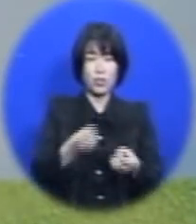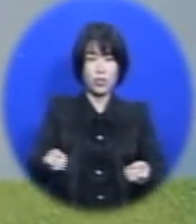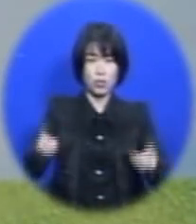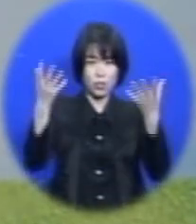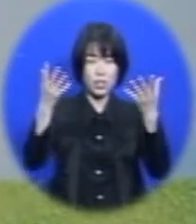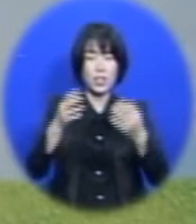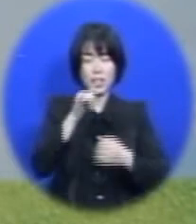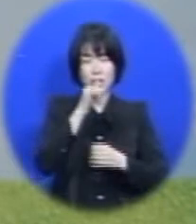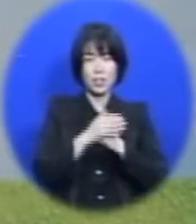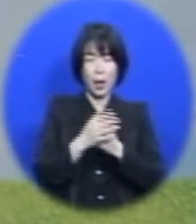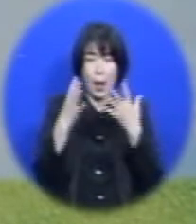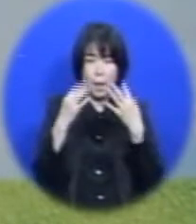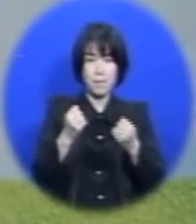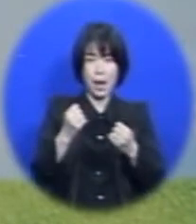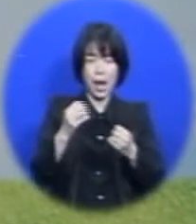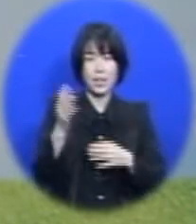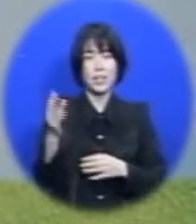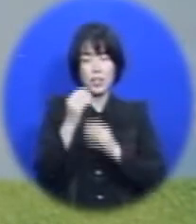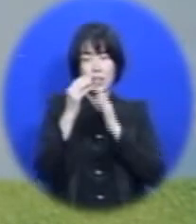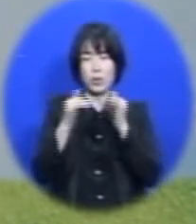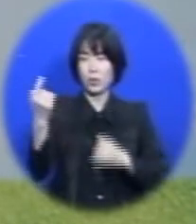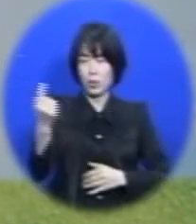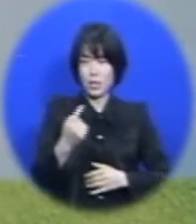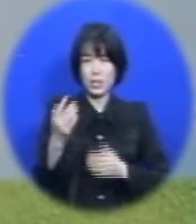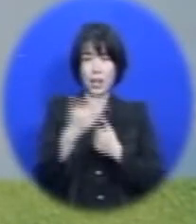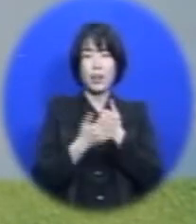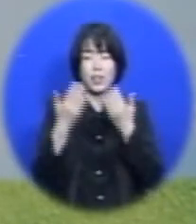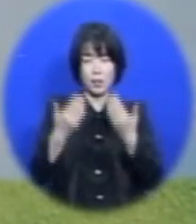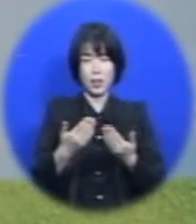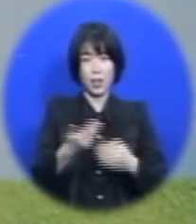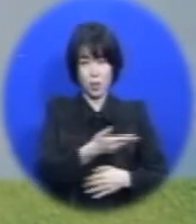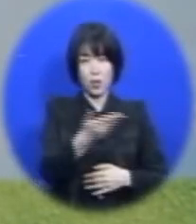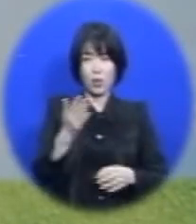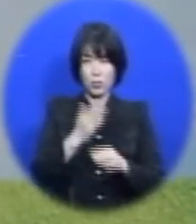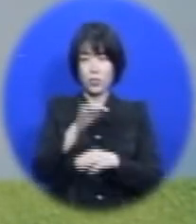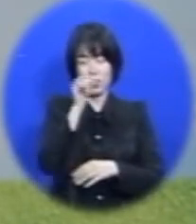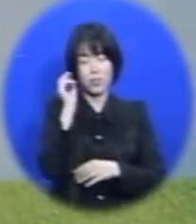많은 성도들이 오셔서 함께 은혜를 받았습니다. 아마 여러분들 중에도 계셨을 거예요.